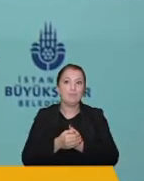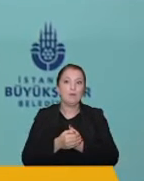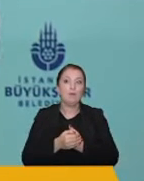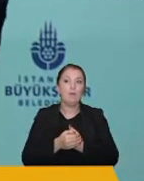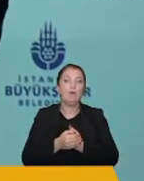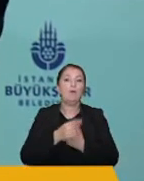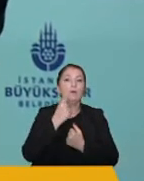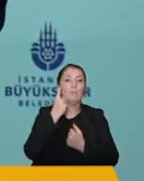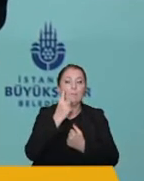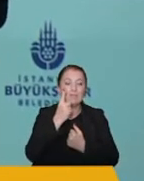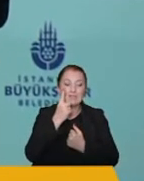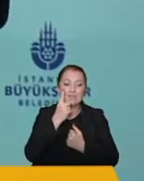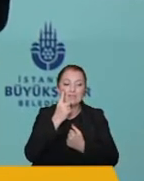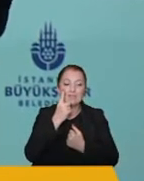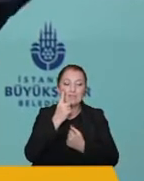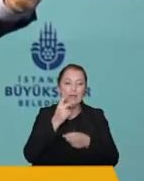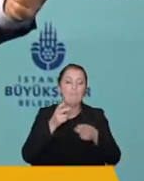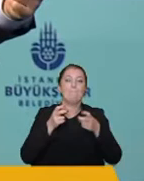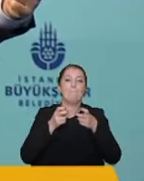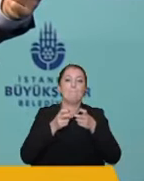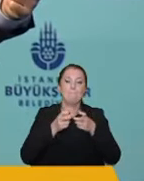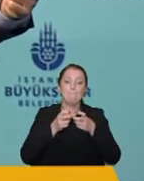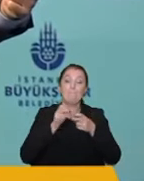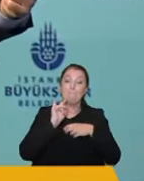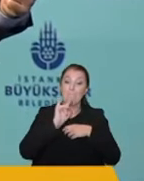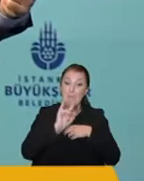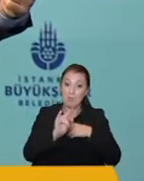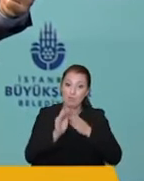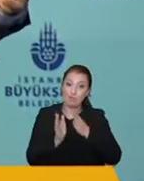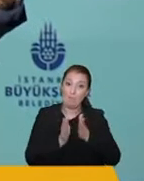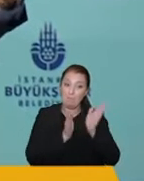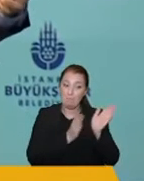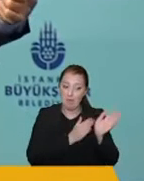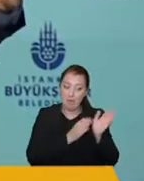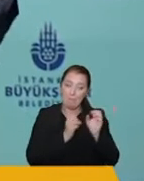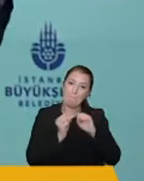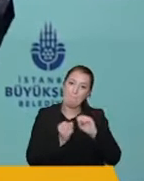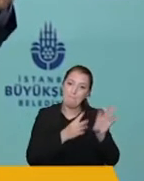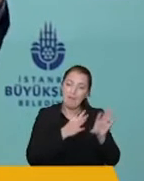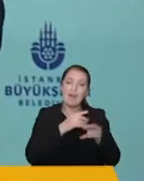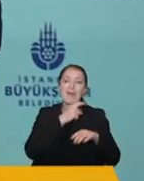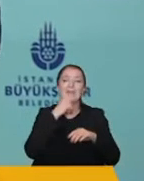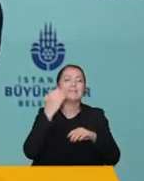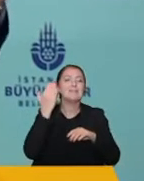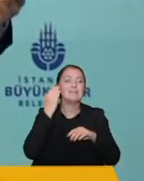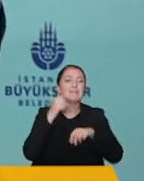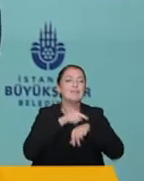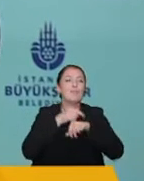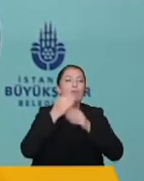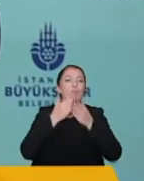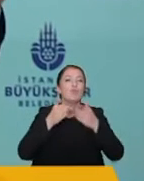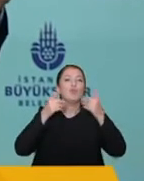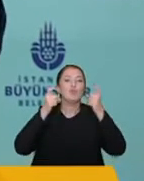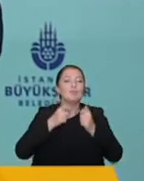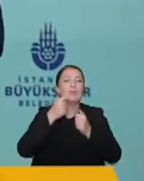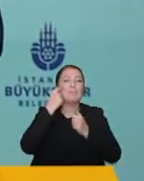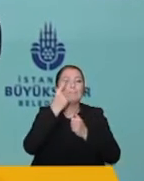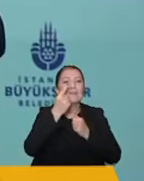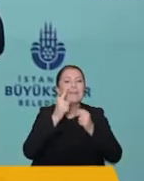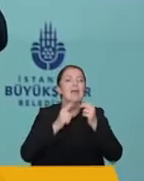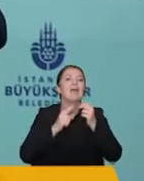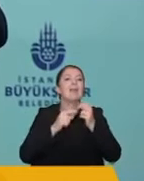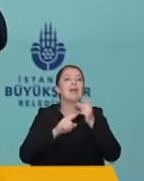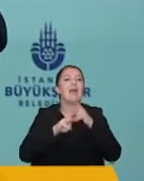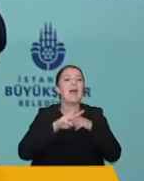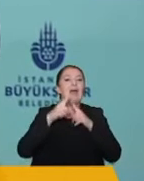Bir metro, bırak metrobüsü. Geçmiş dönemde Büyükçekmece'ye bir tane İETT